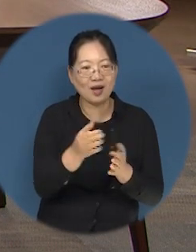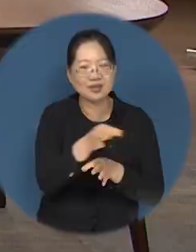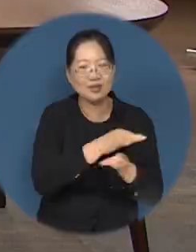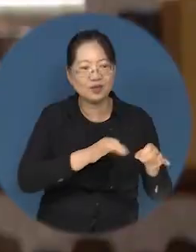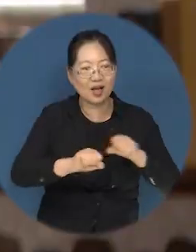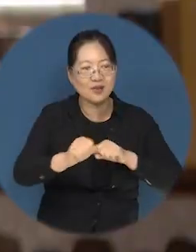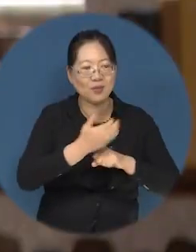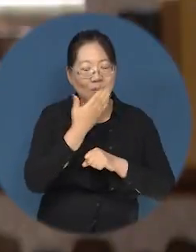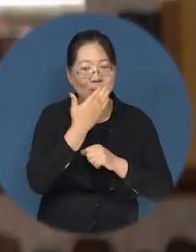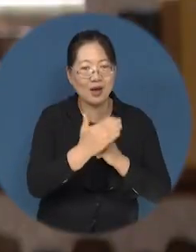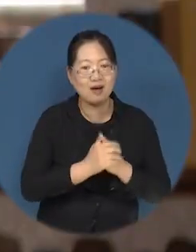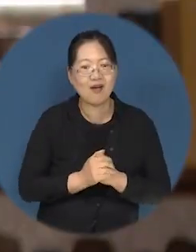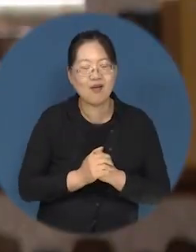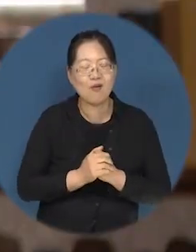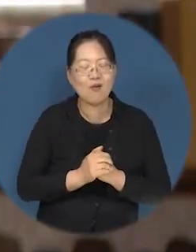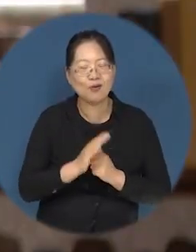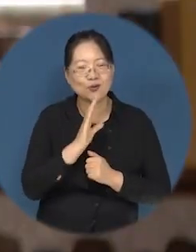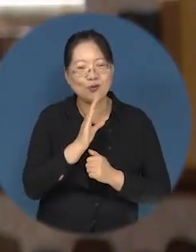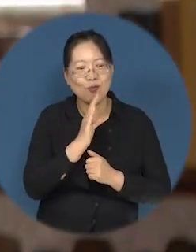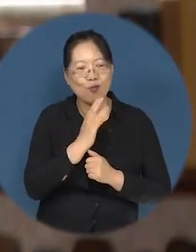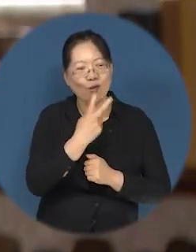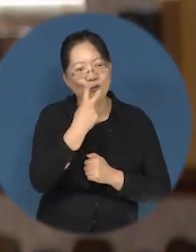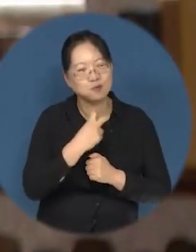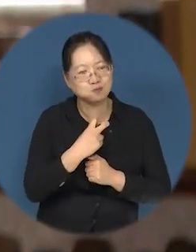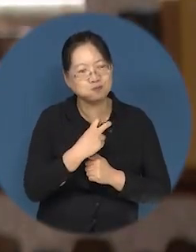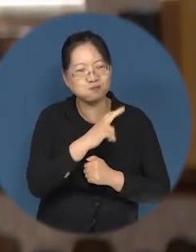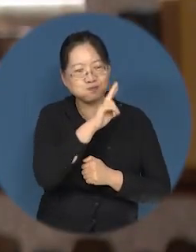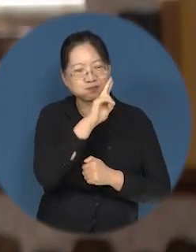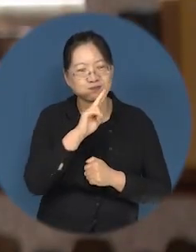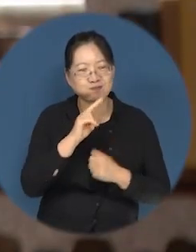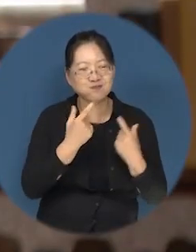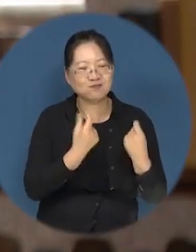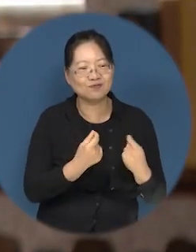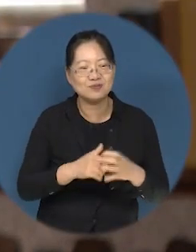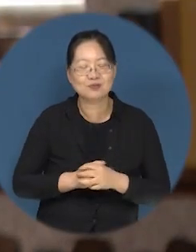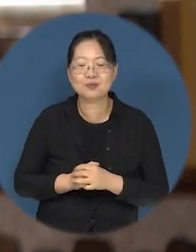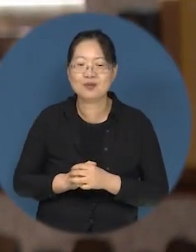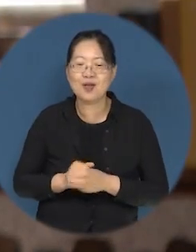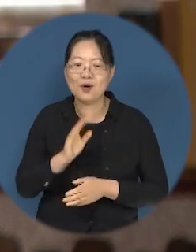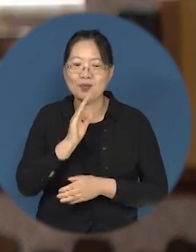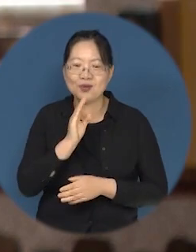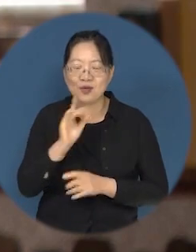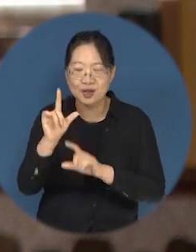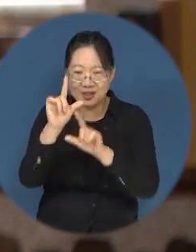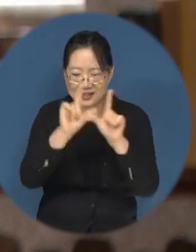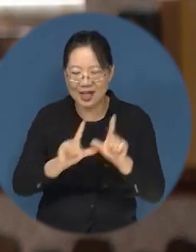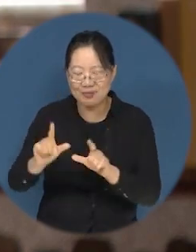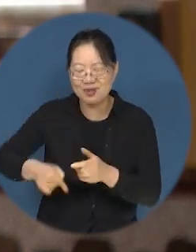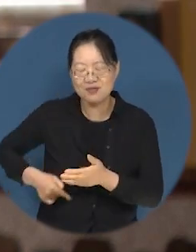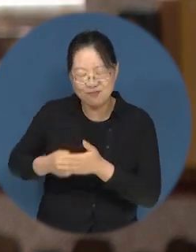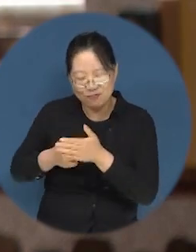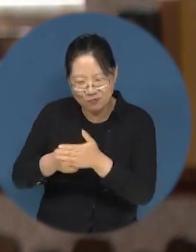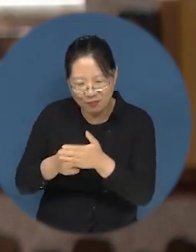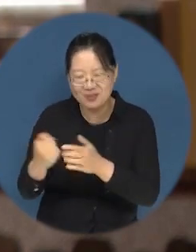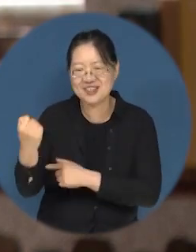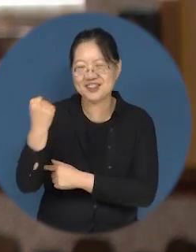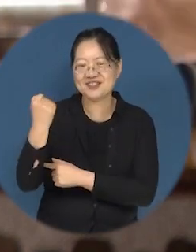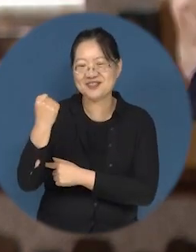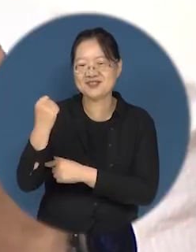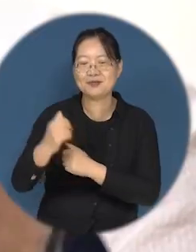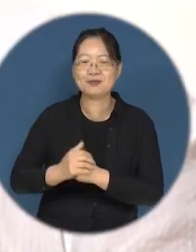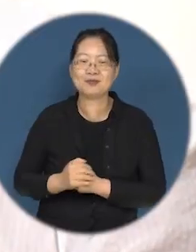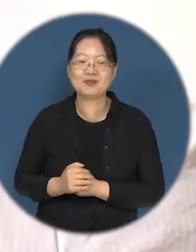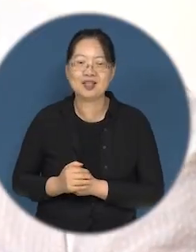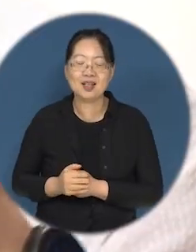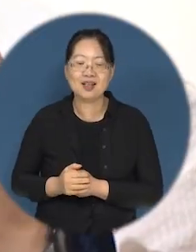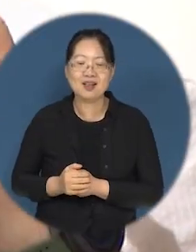활동까지 할 수 예. 있다. 그럼 정말 금상첨화한 거죠. 굉장히 의욕이 높아집니다. 그죠? 네. 그러니까 그런